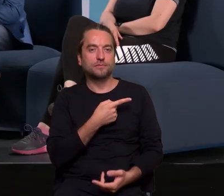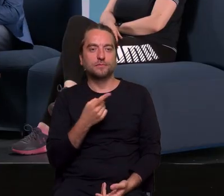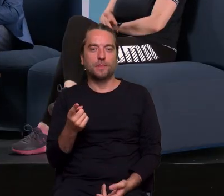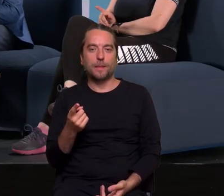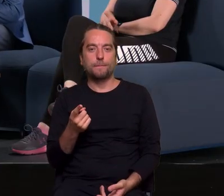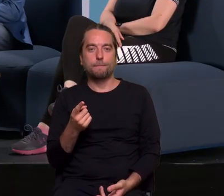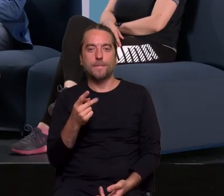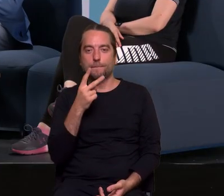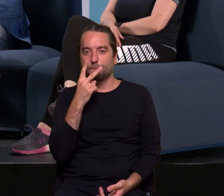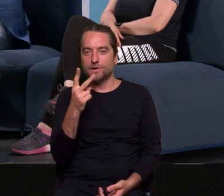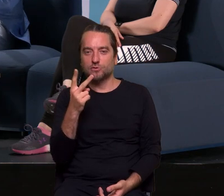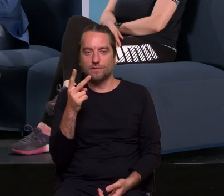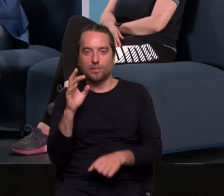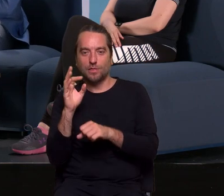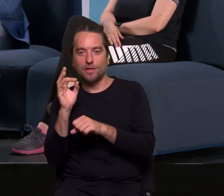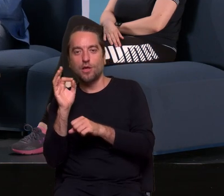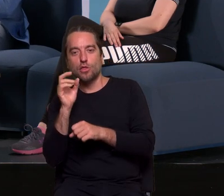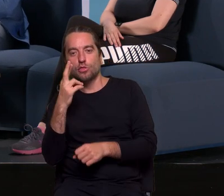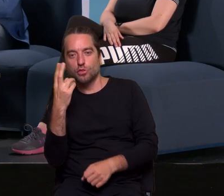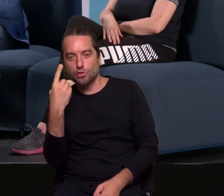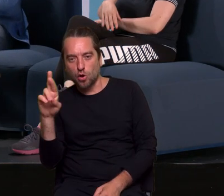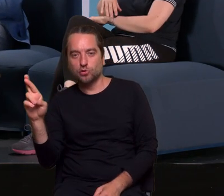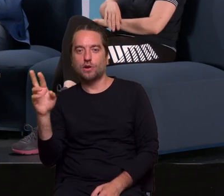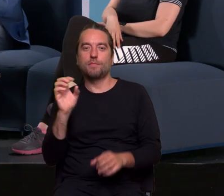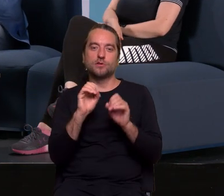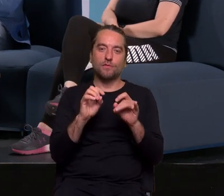patrzę głęboko w oczy pani doktor albo panu profesorowi.